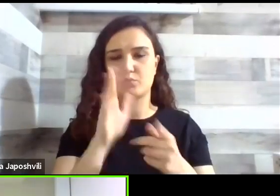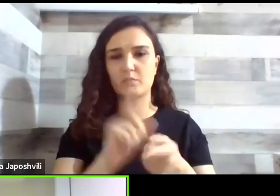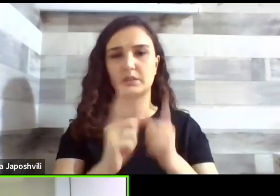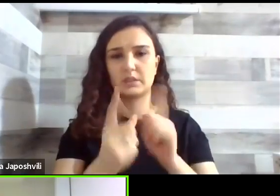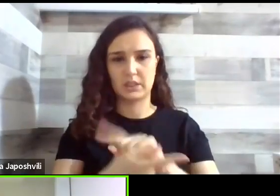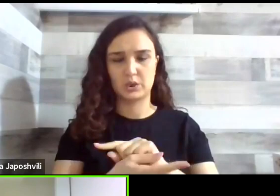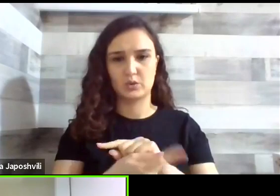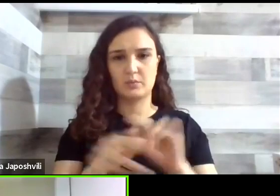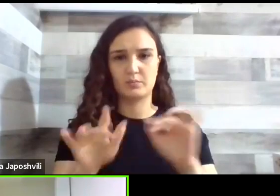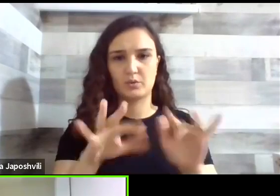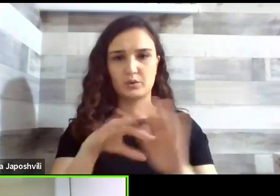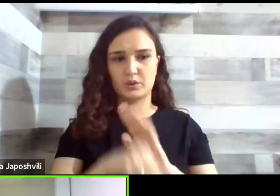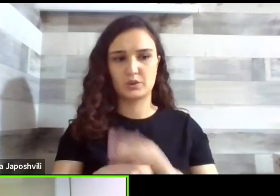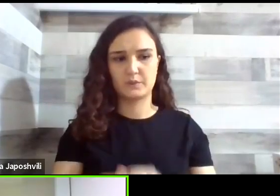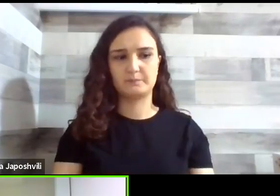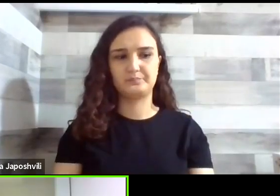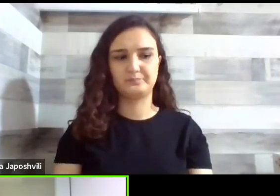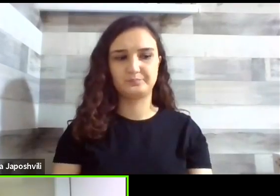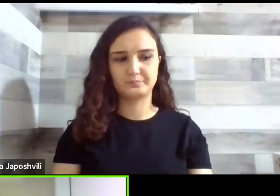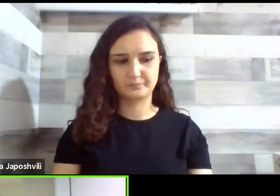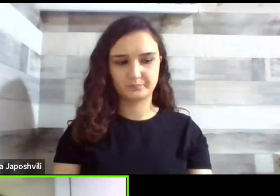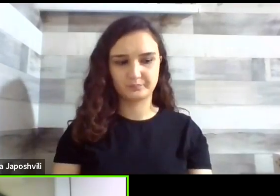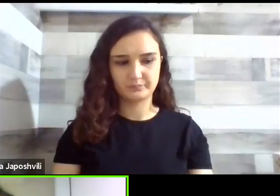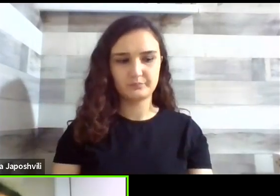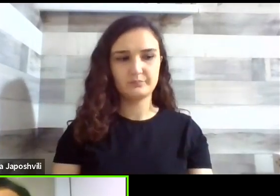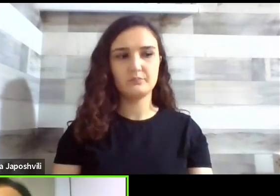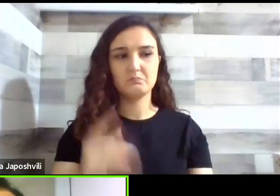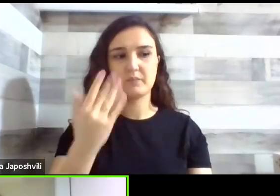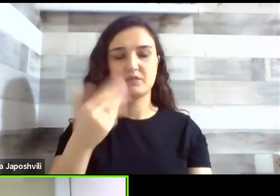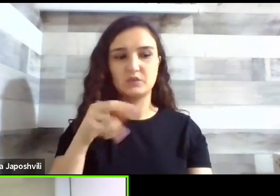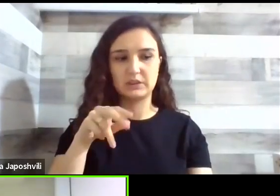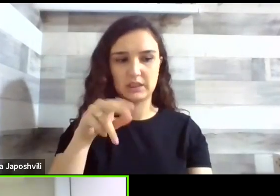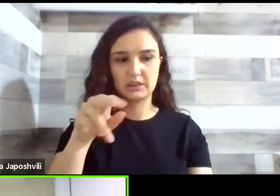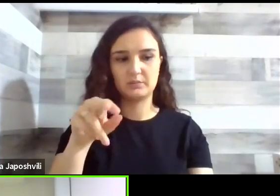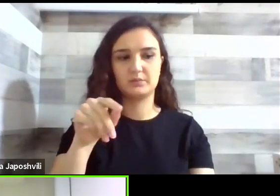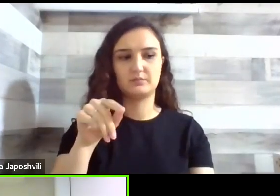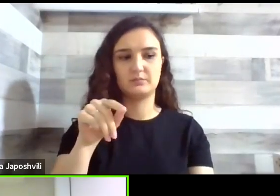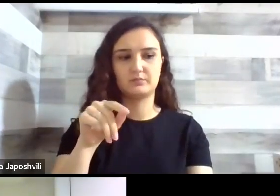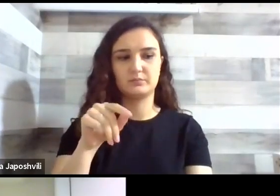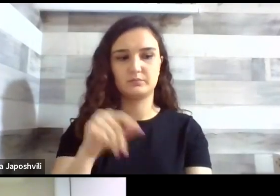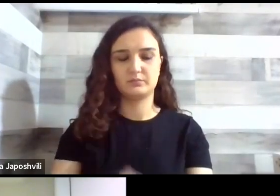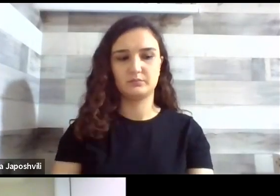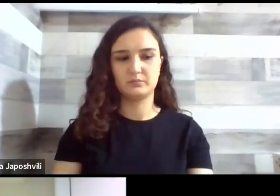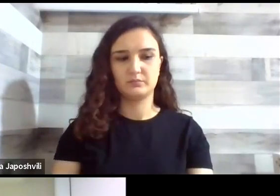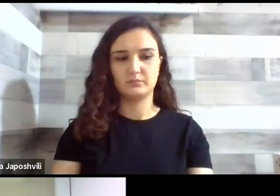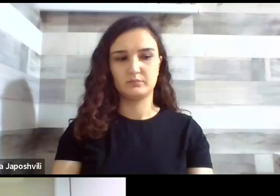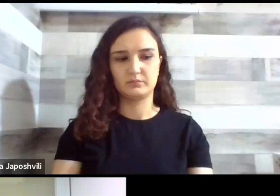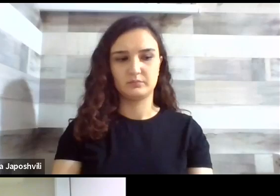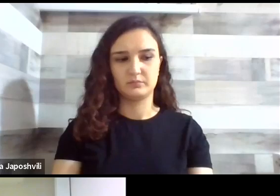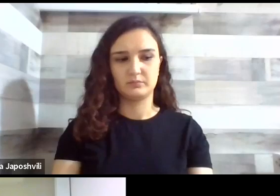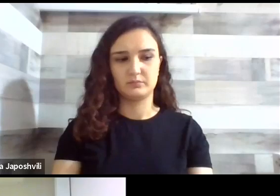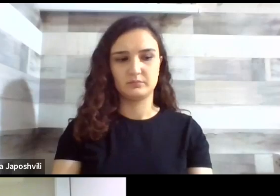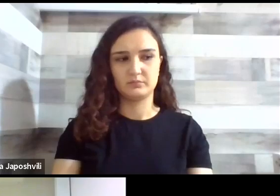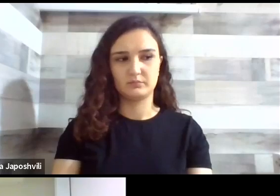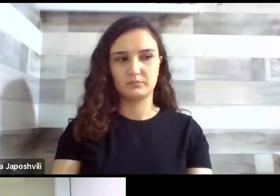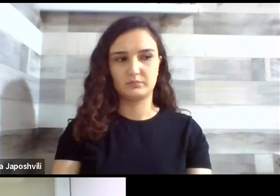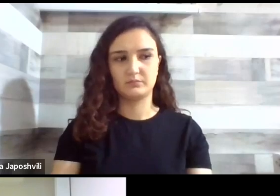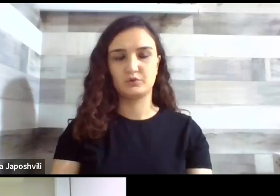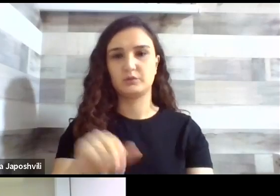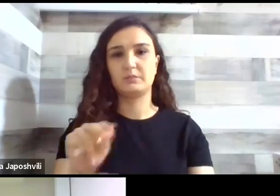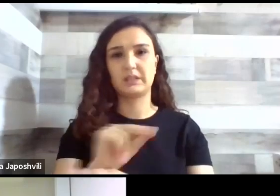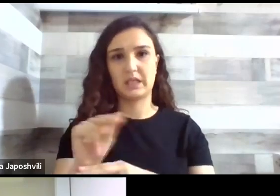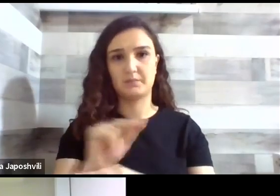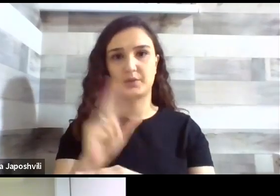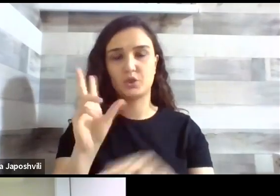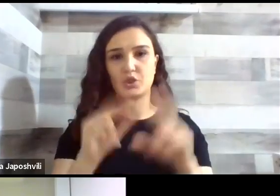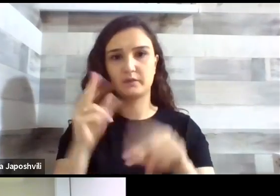ამ პროცესში. ბავშვის გადაადგილებიდან დაწყებული, ვთქვათ, თუნდაც დაჭდეს. ესე იგი, შეიძლება თერაპიად ჩავთვალოთ